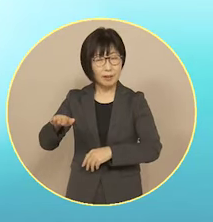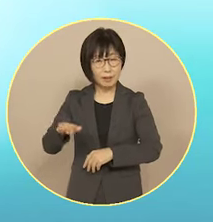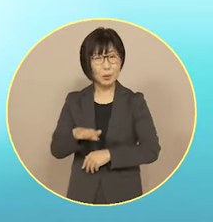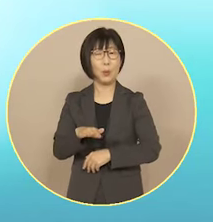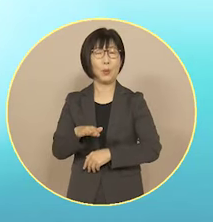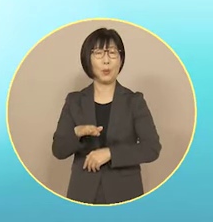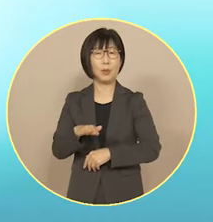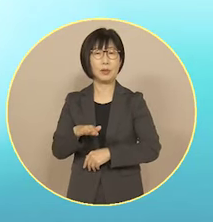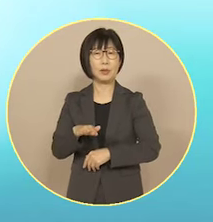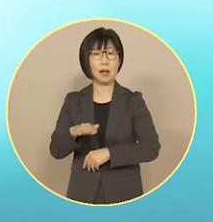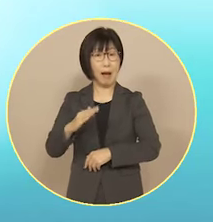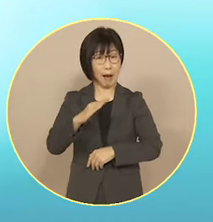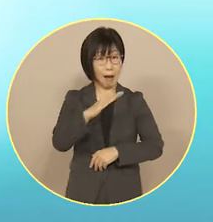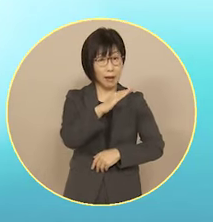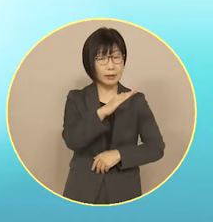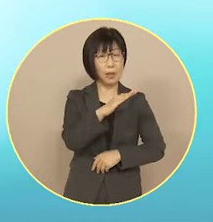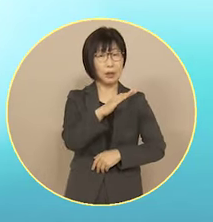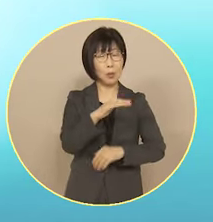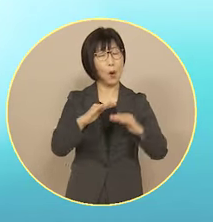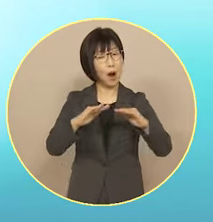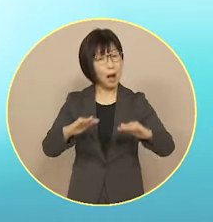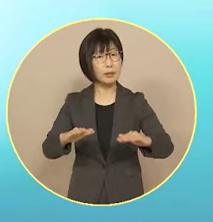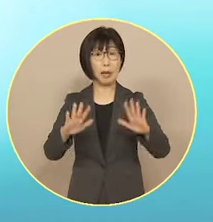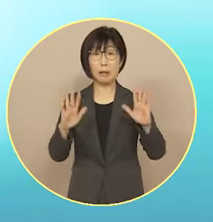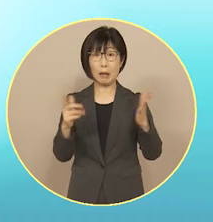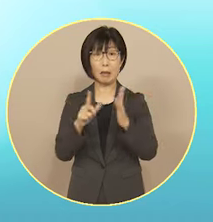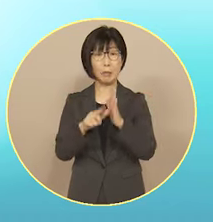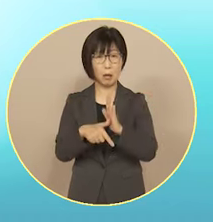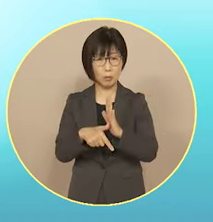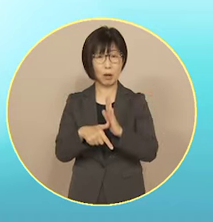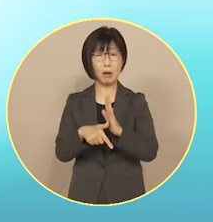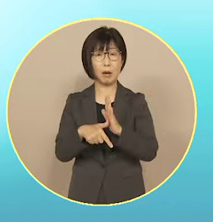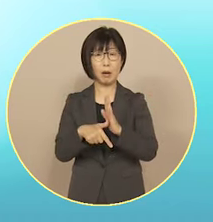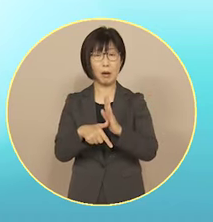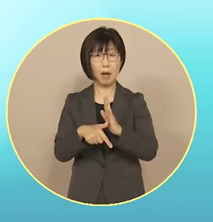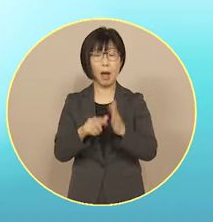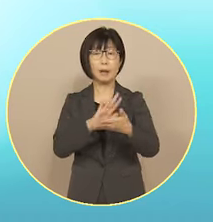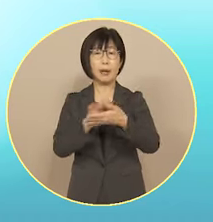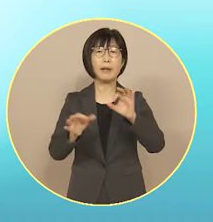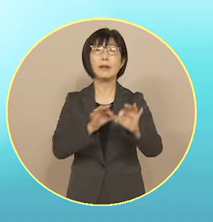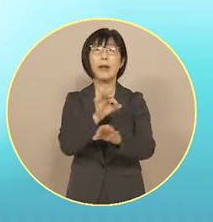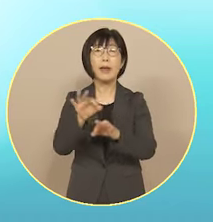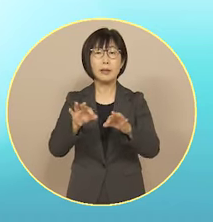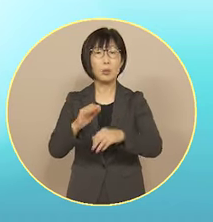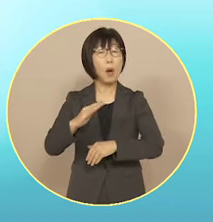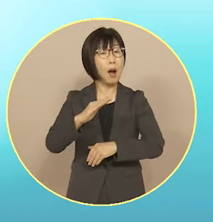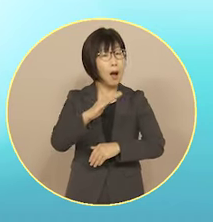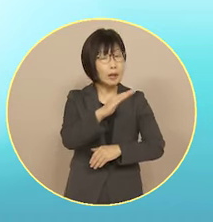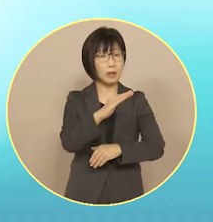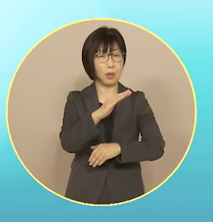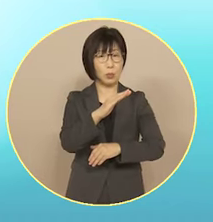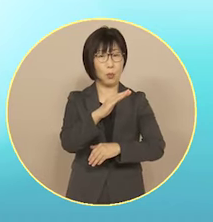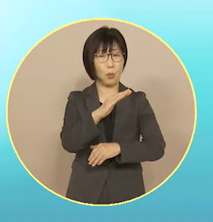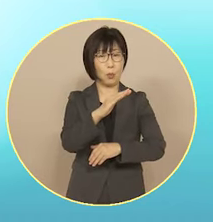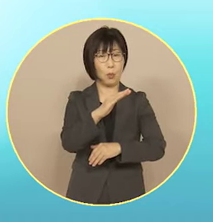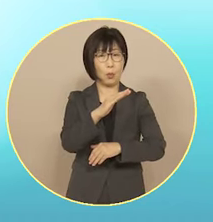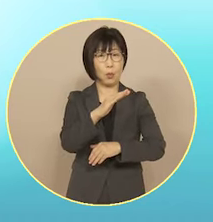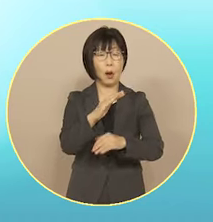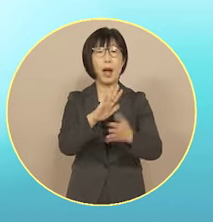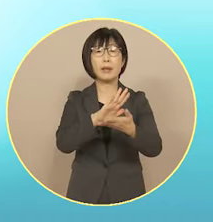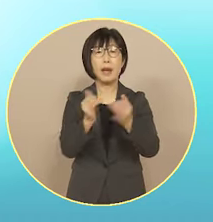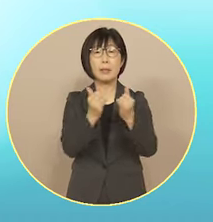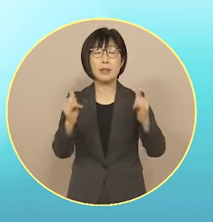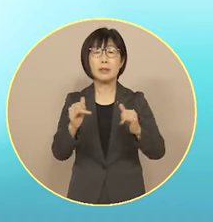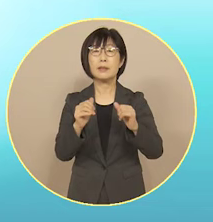の発展と安定なくして県警罪の発展と県民